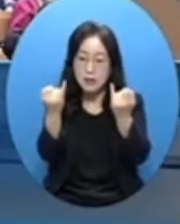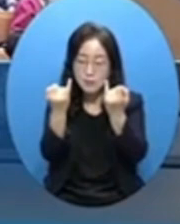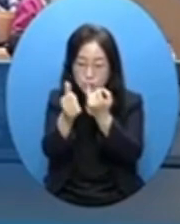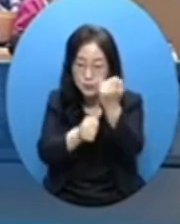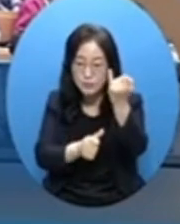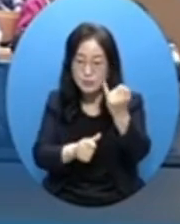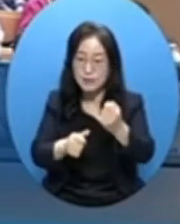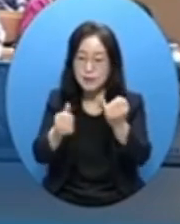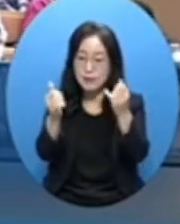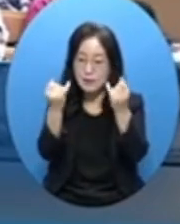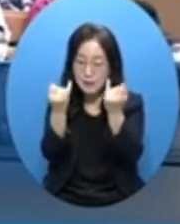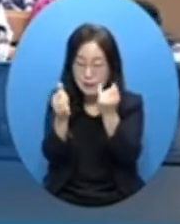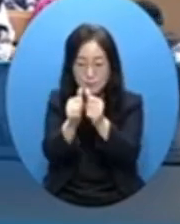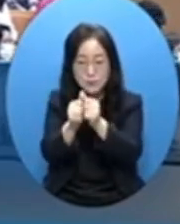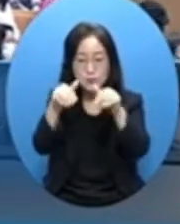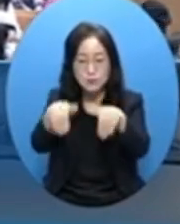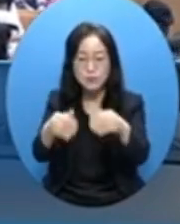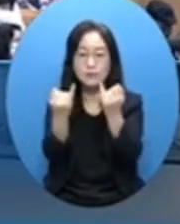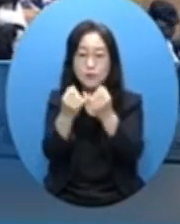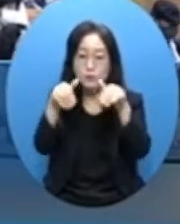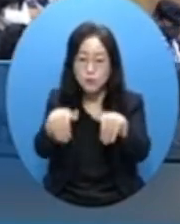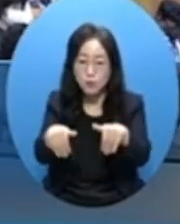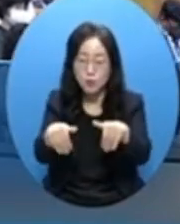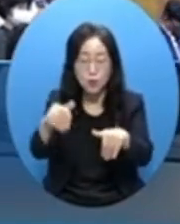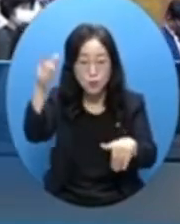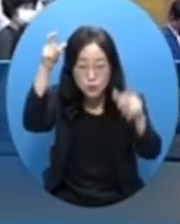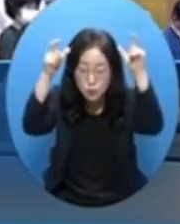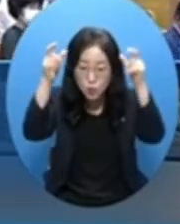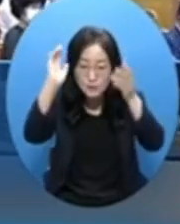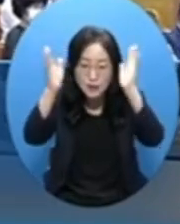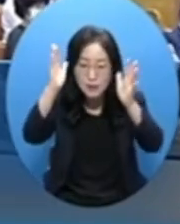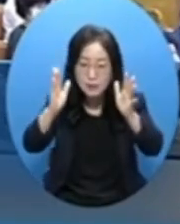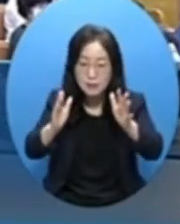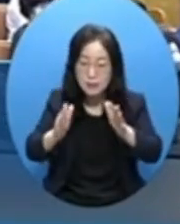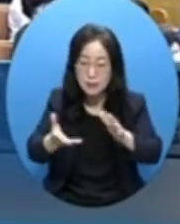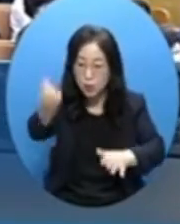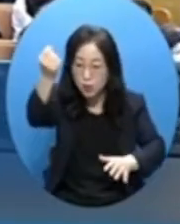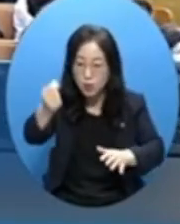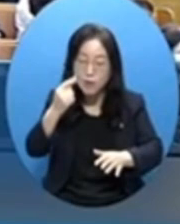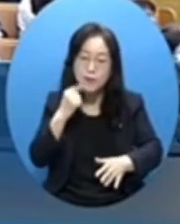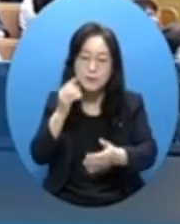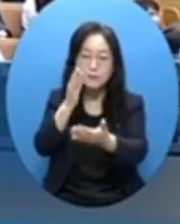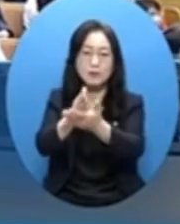여종이나 그의 소나 그의 낙이나 무릇 내 이웃의 소유를 탐내지 말라.